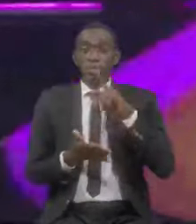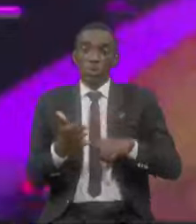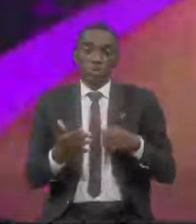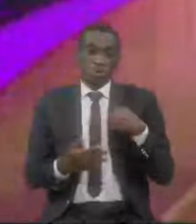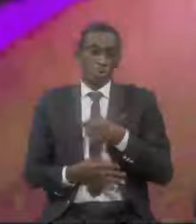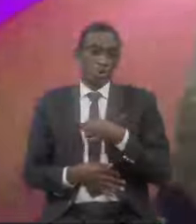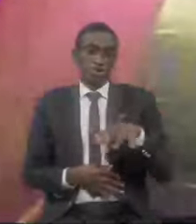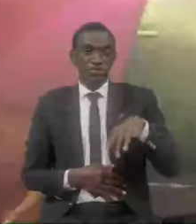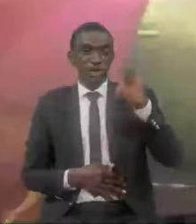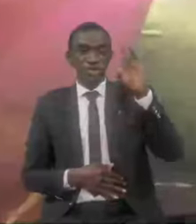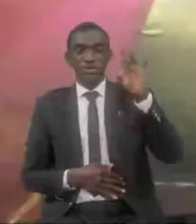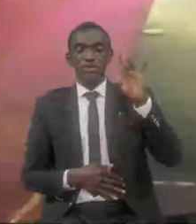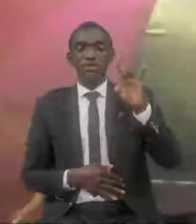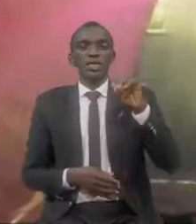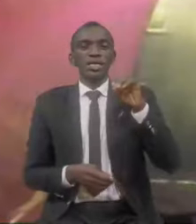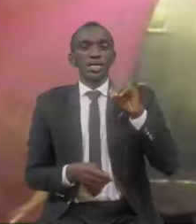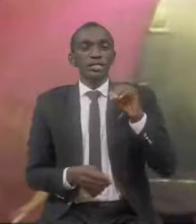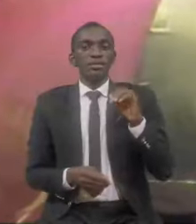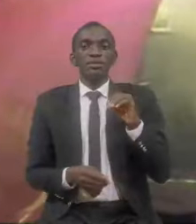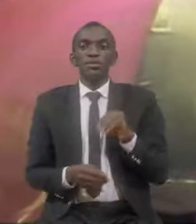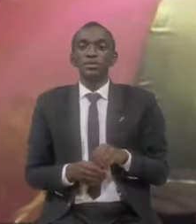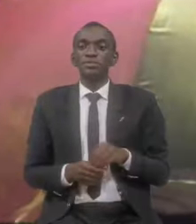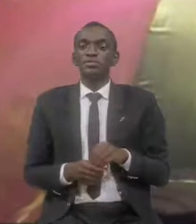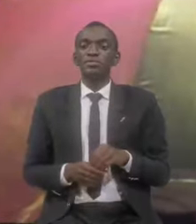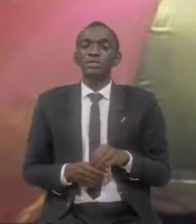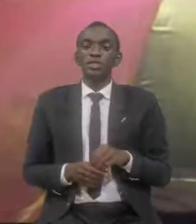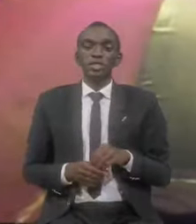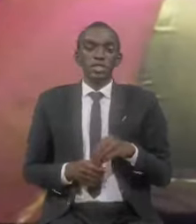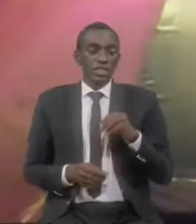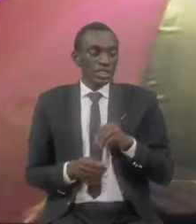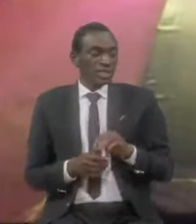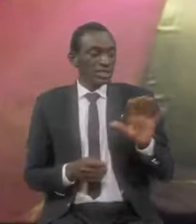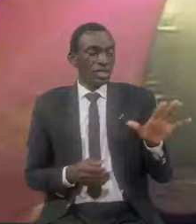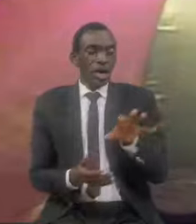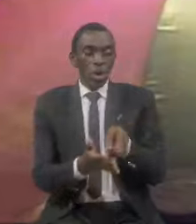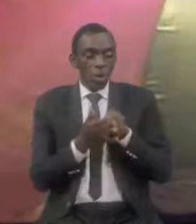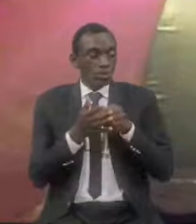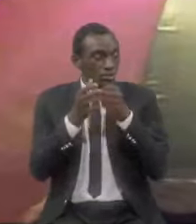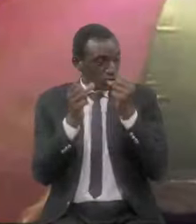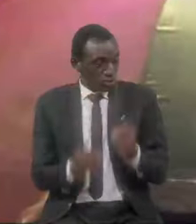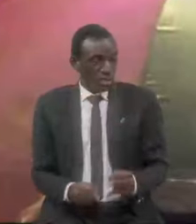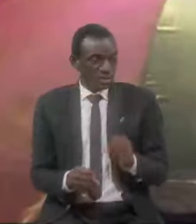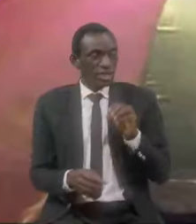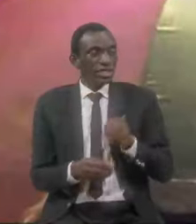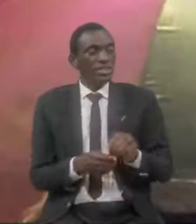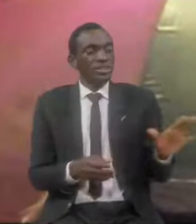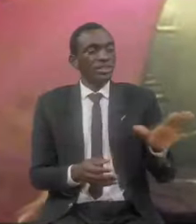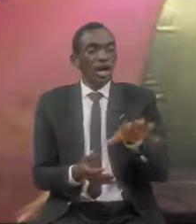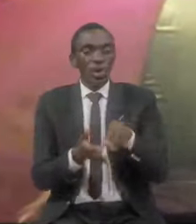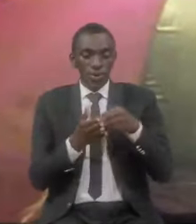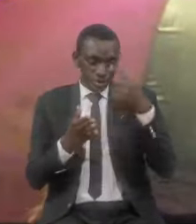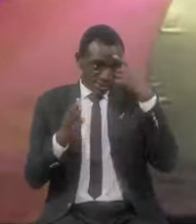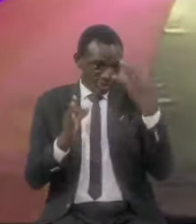C'est ce que nous trouvons dans leur force, dans leur décision. Il n'avait pas